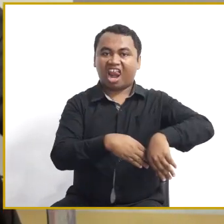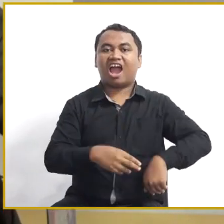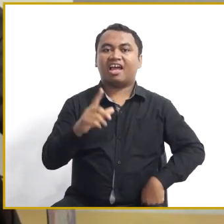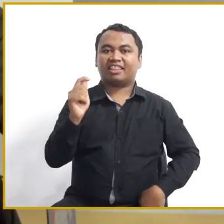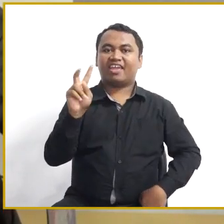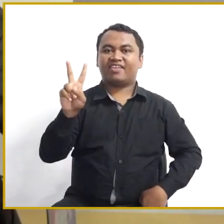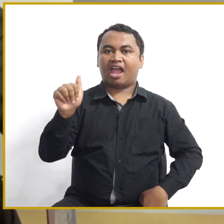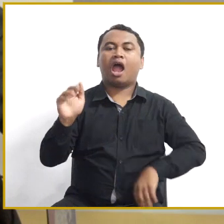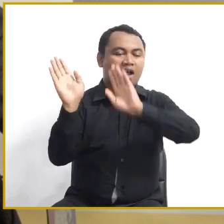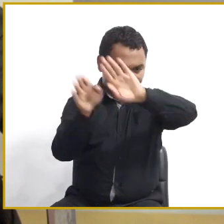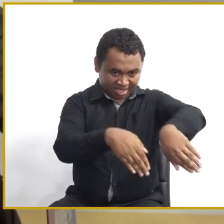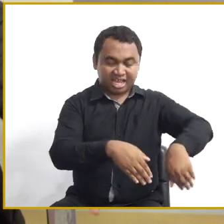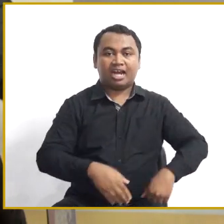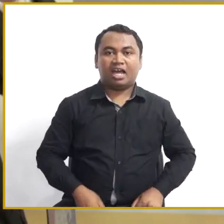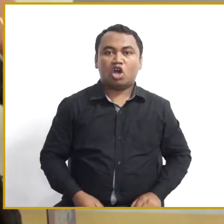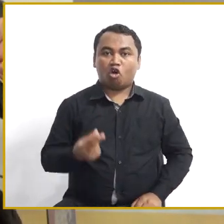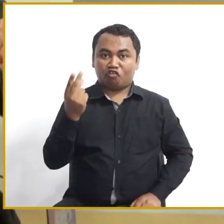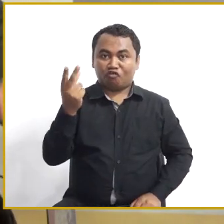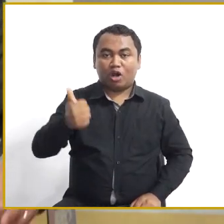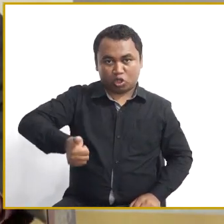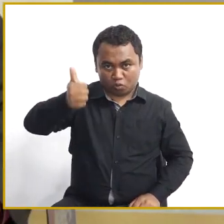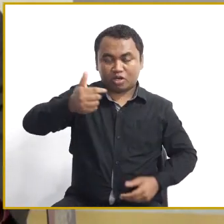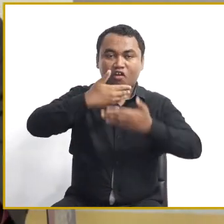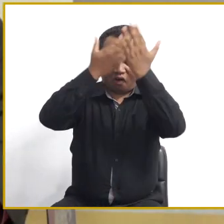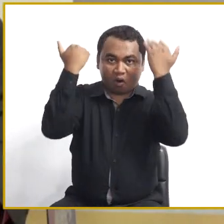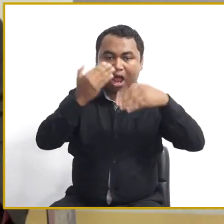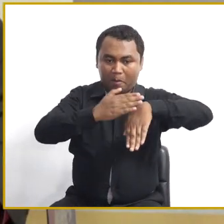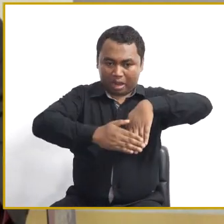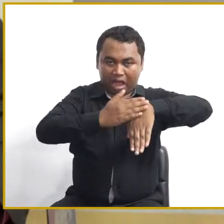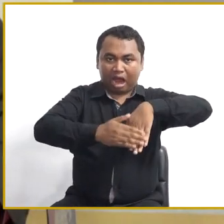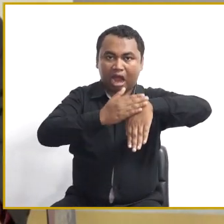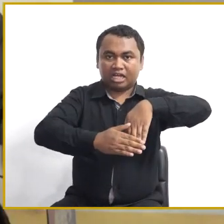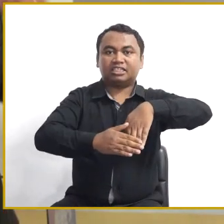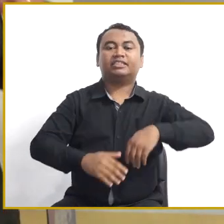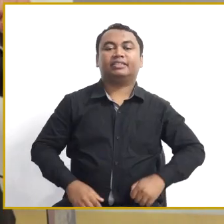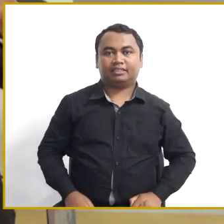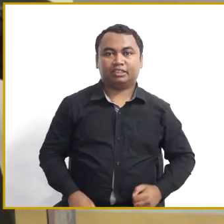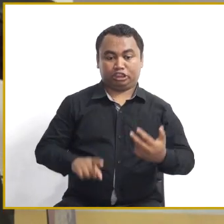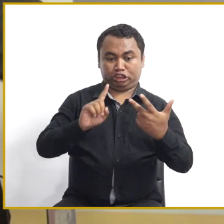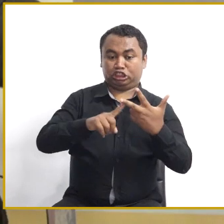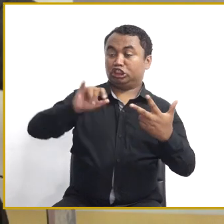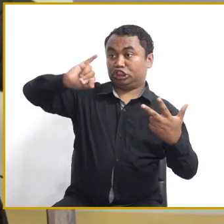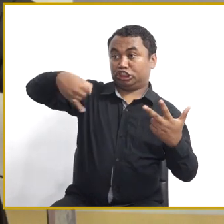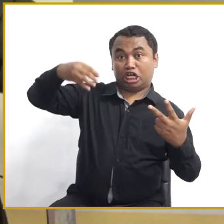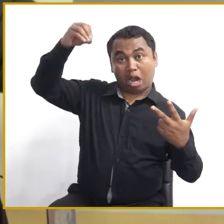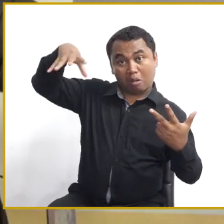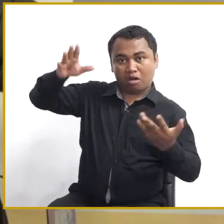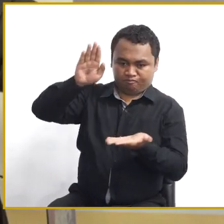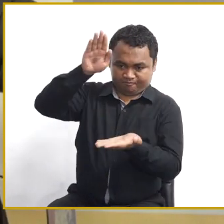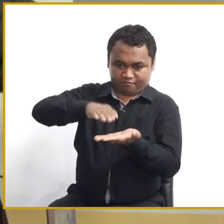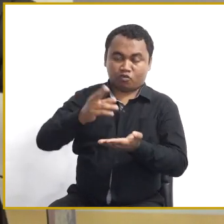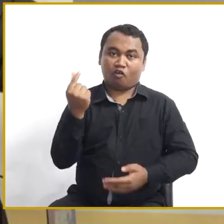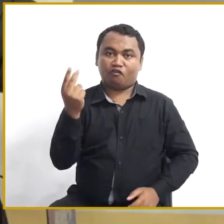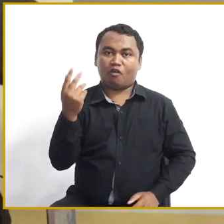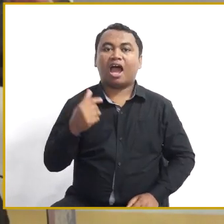malakasun feyaze, arnieta tunga dem latak, ntiramav dem sararu, nfaktira